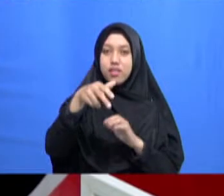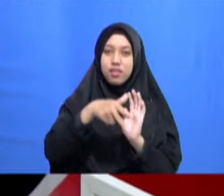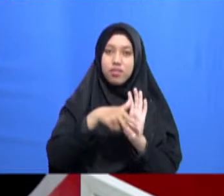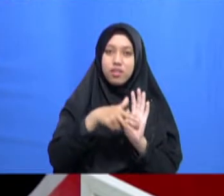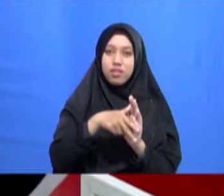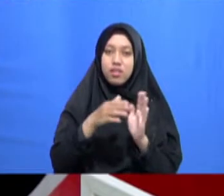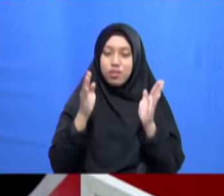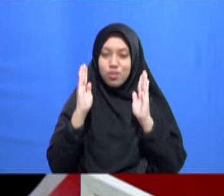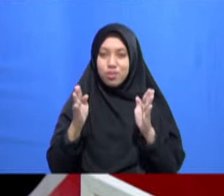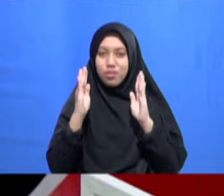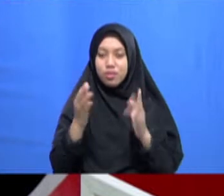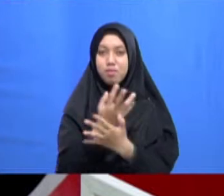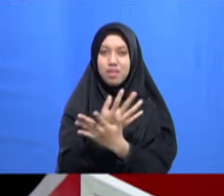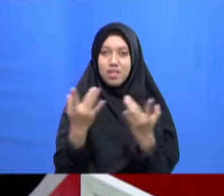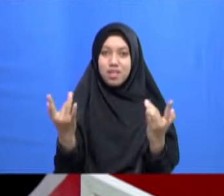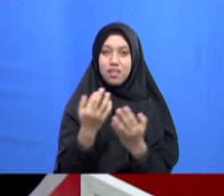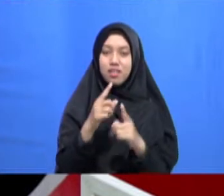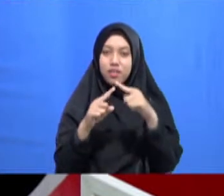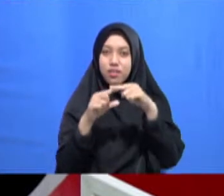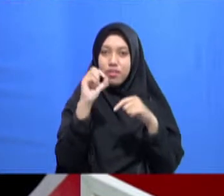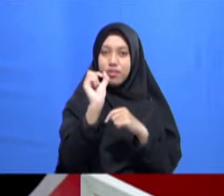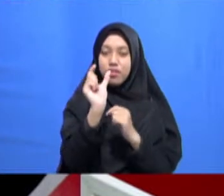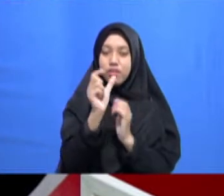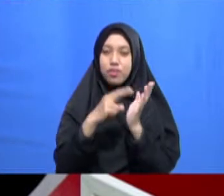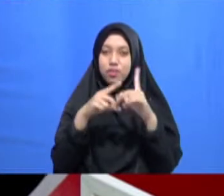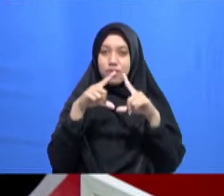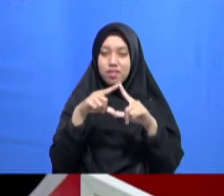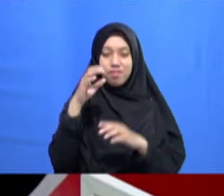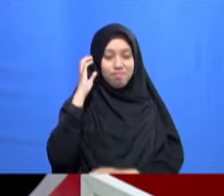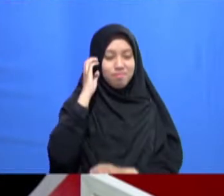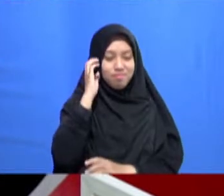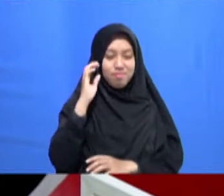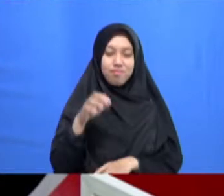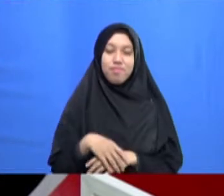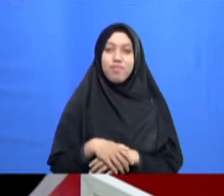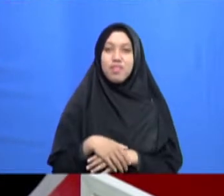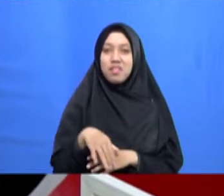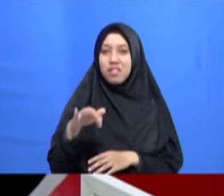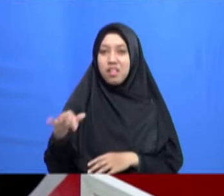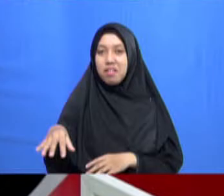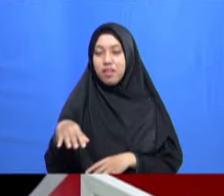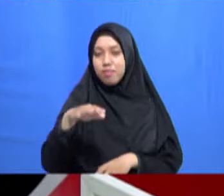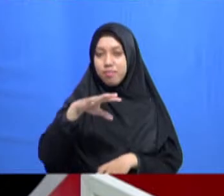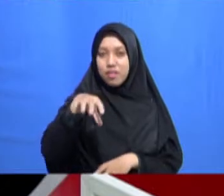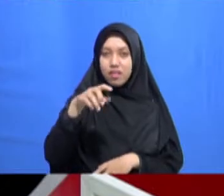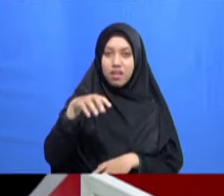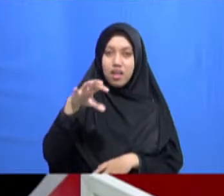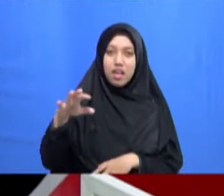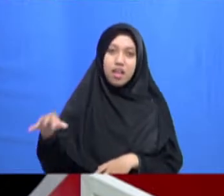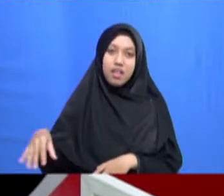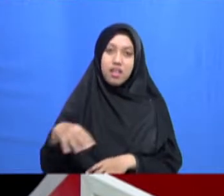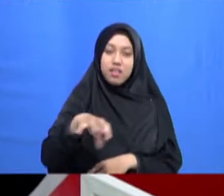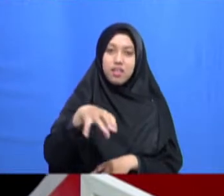Una-Una dan pendengar setia RRI Ampana. Inilah putra daerah Ampana Kabupaten Tojo Una-Una, kita